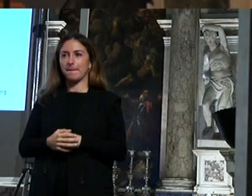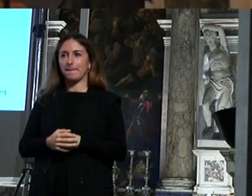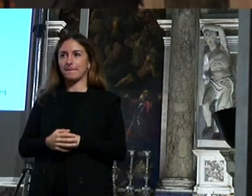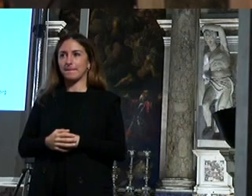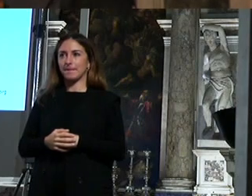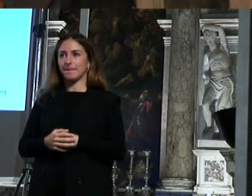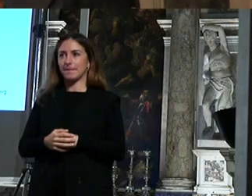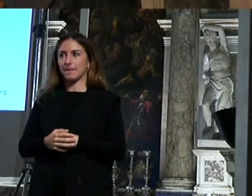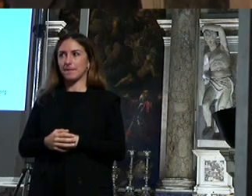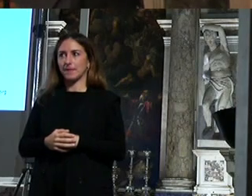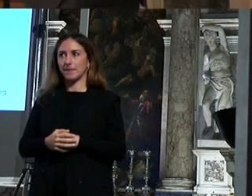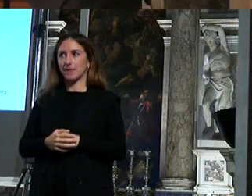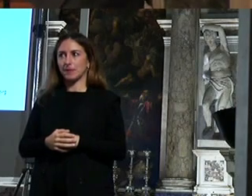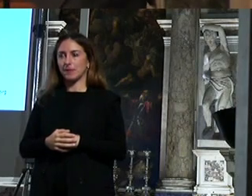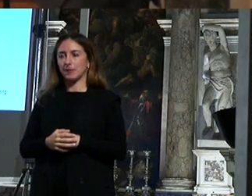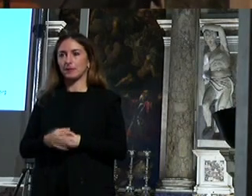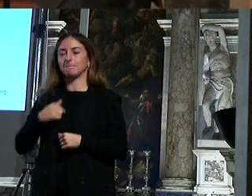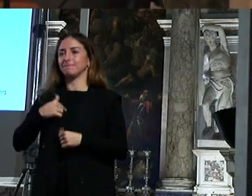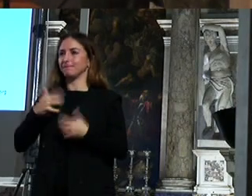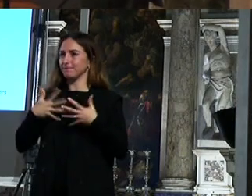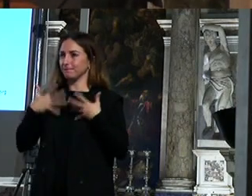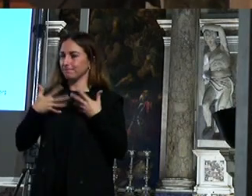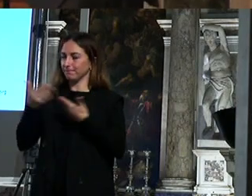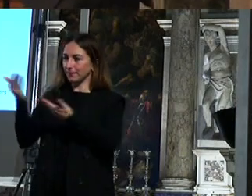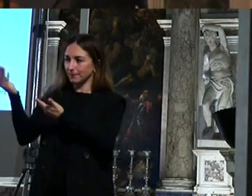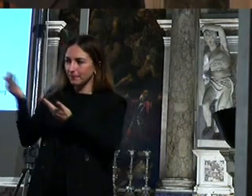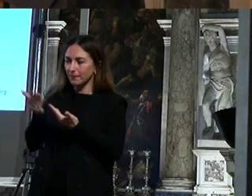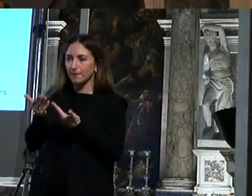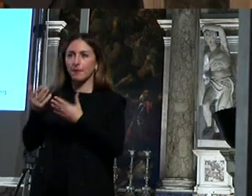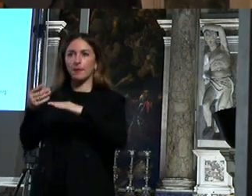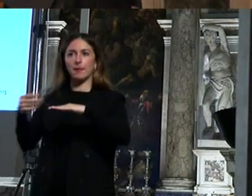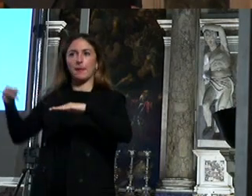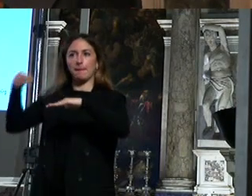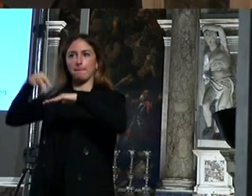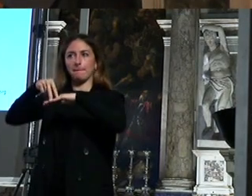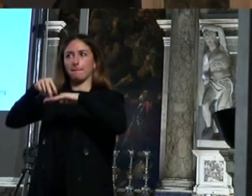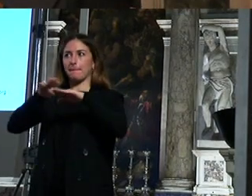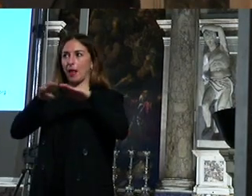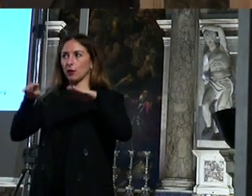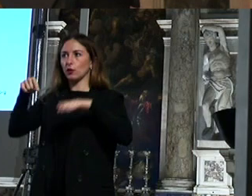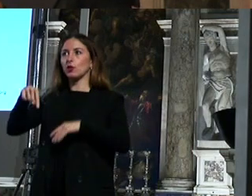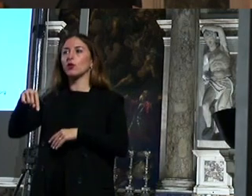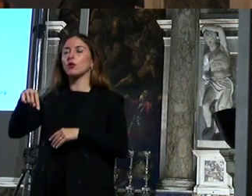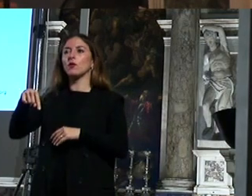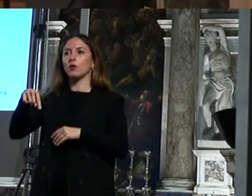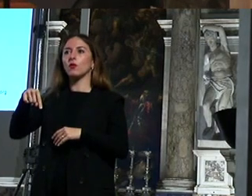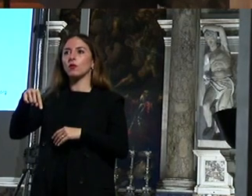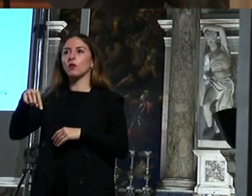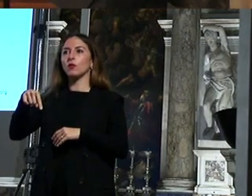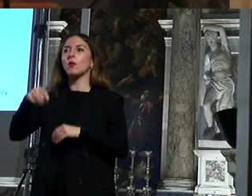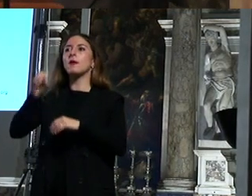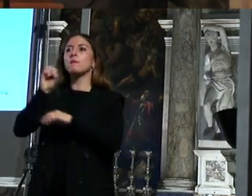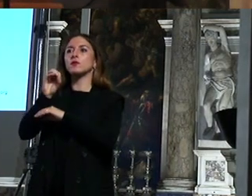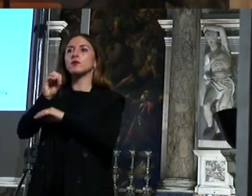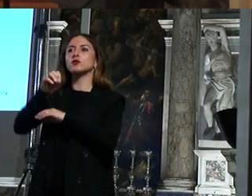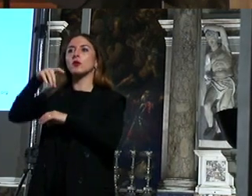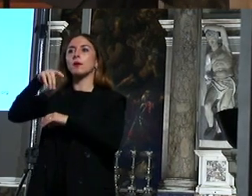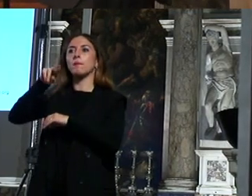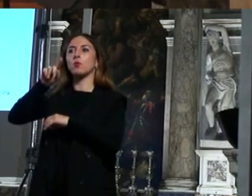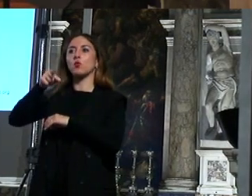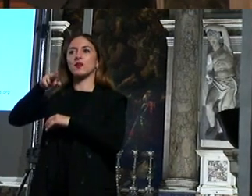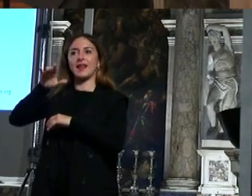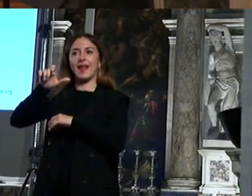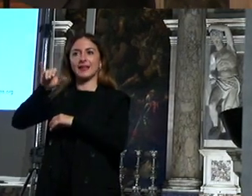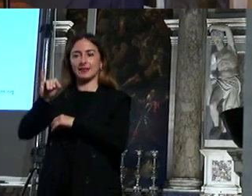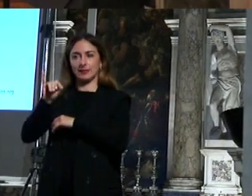Mi fa piacere invitare adesso sul palco il professor Bugliesi, con il